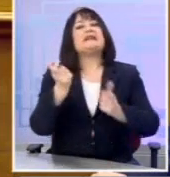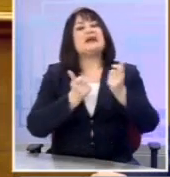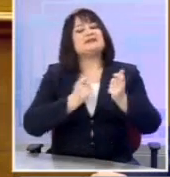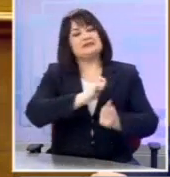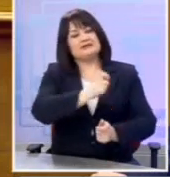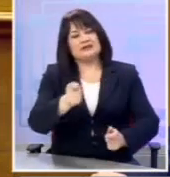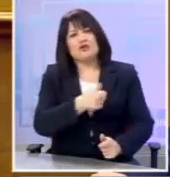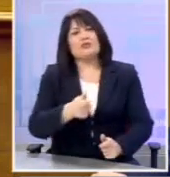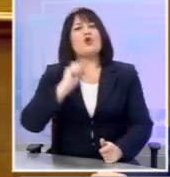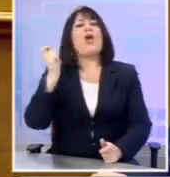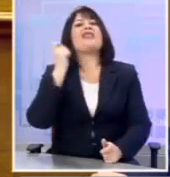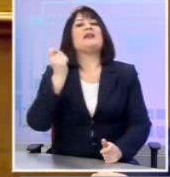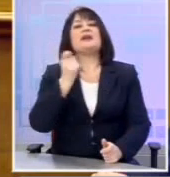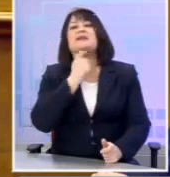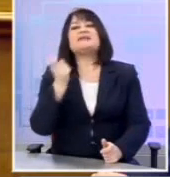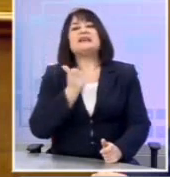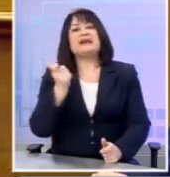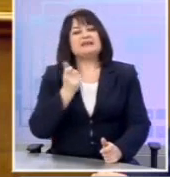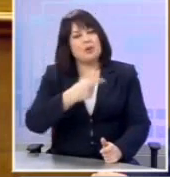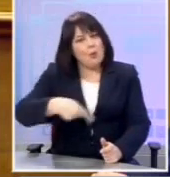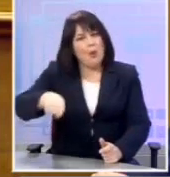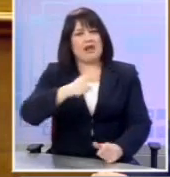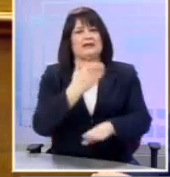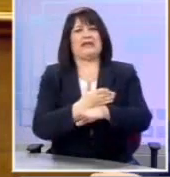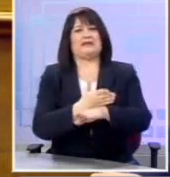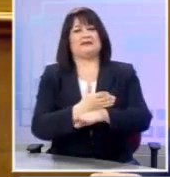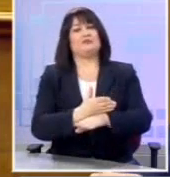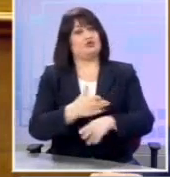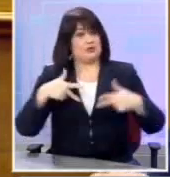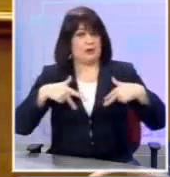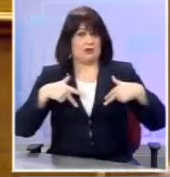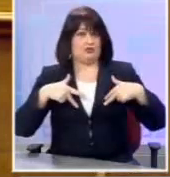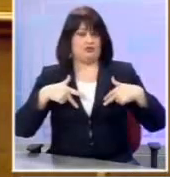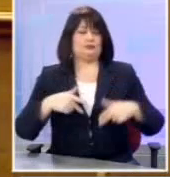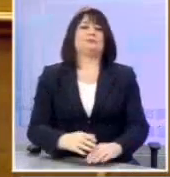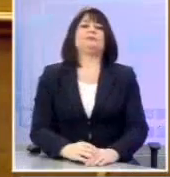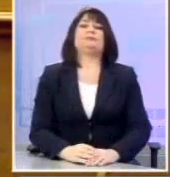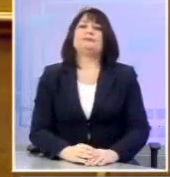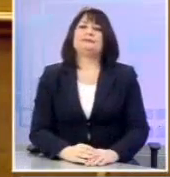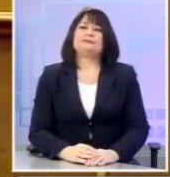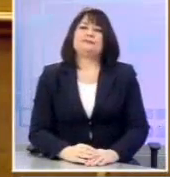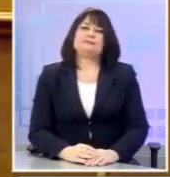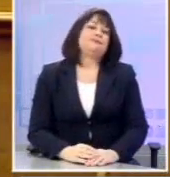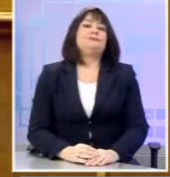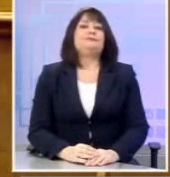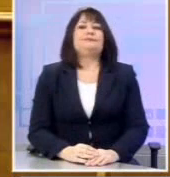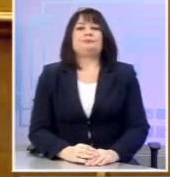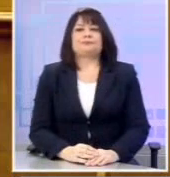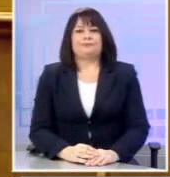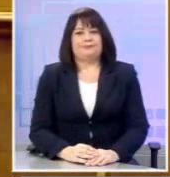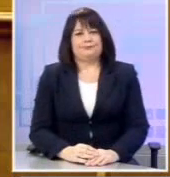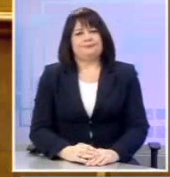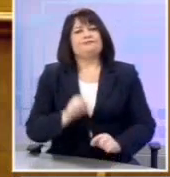μόνο της Εθνικής Σύνταξης. Την ίδια στιγμή η εισαγωγή ορισμένων